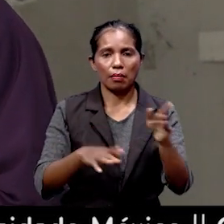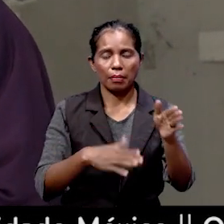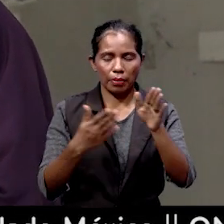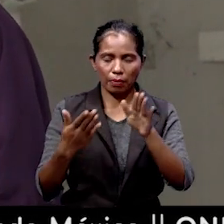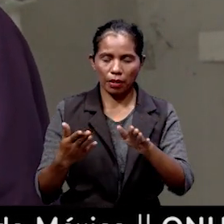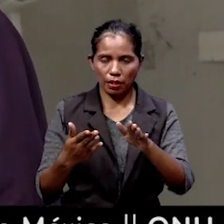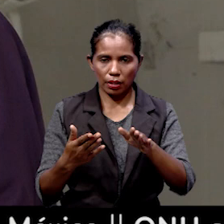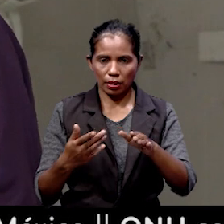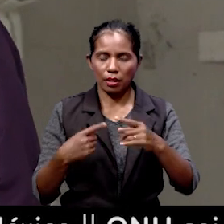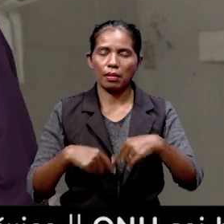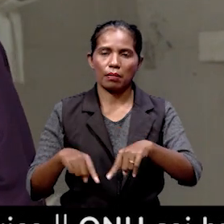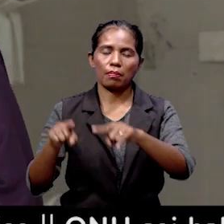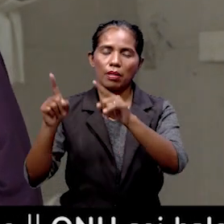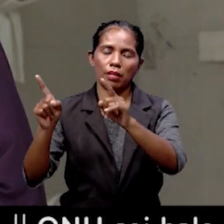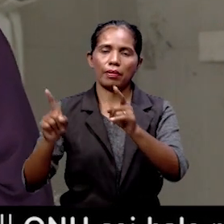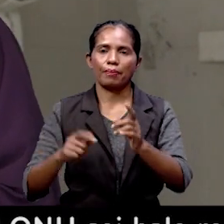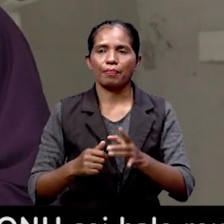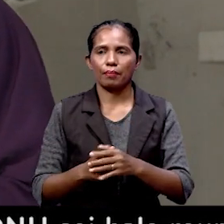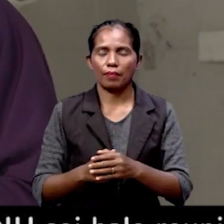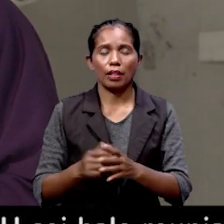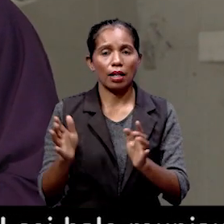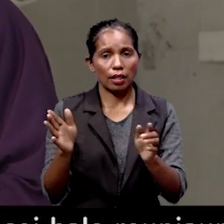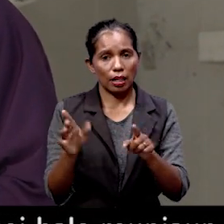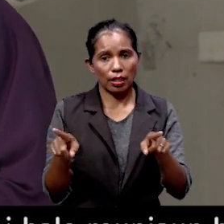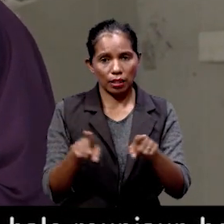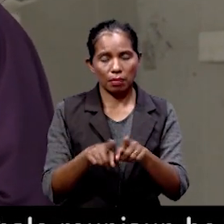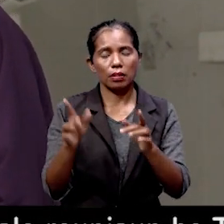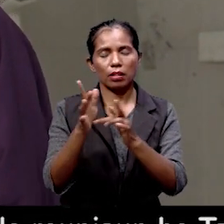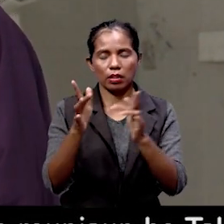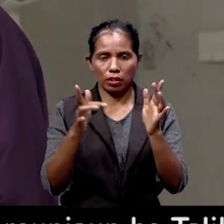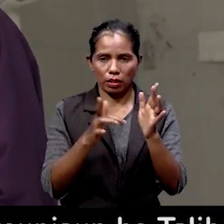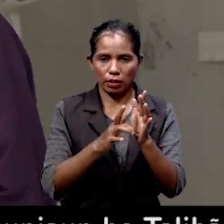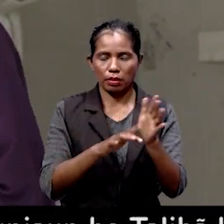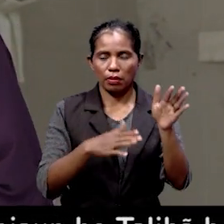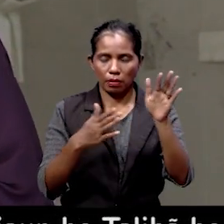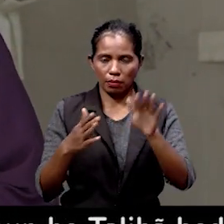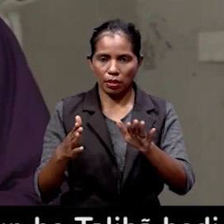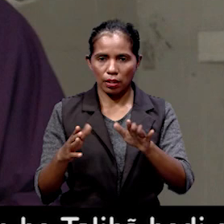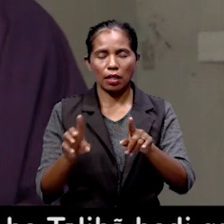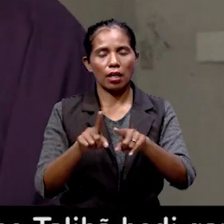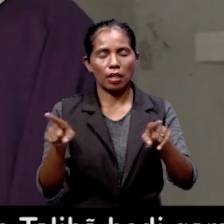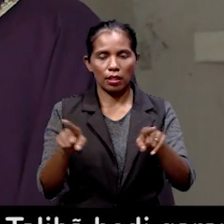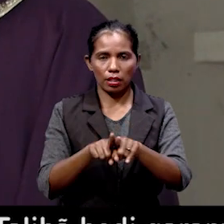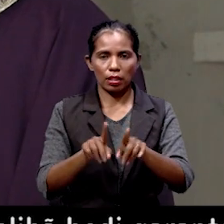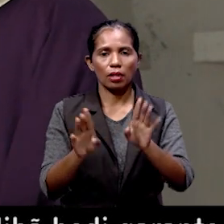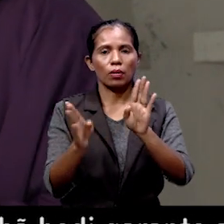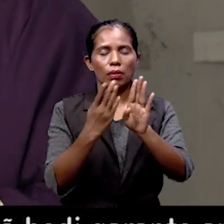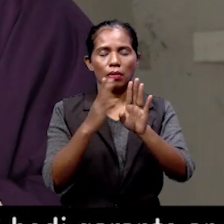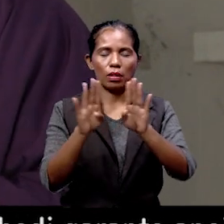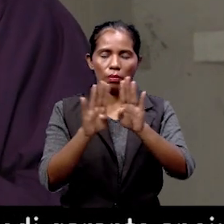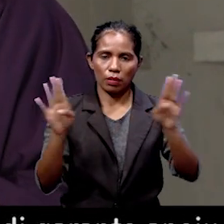kanan bantu untuk ini Lord Yesus Yesus kanan semangat